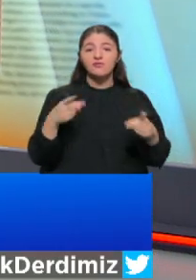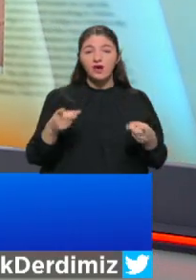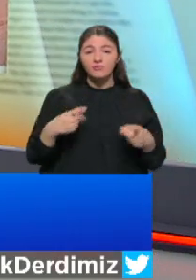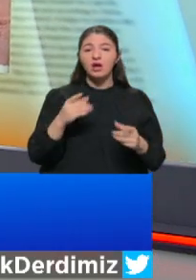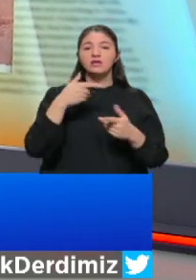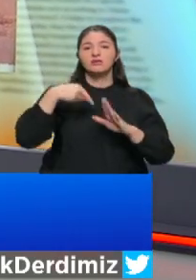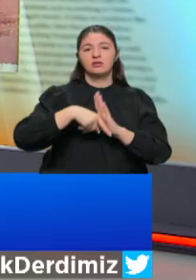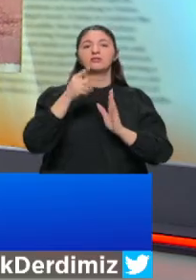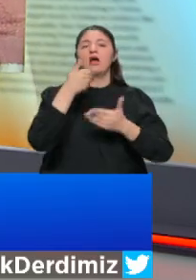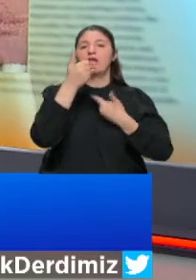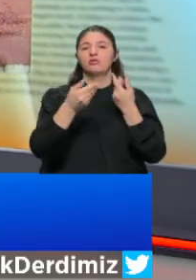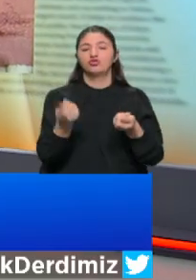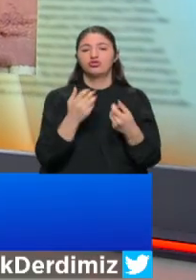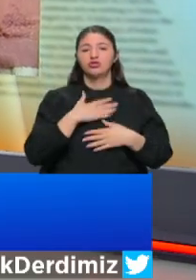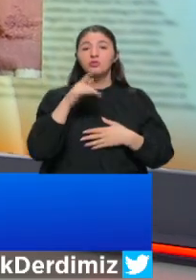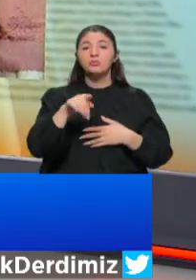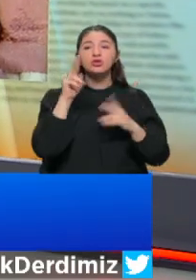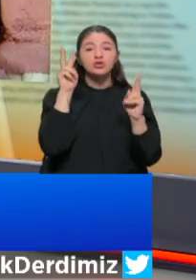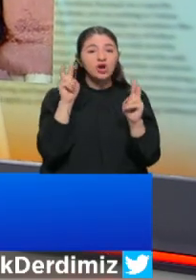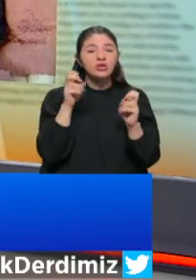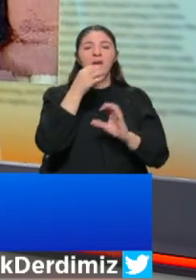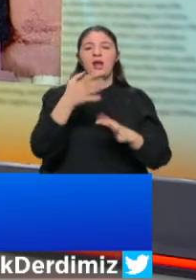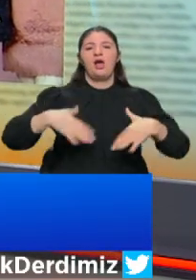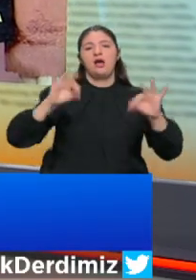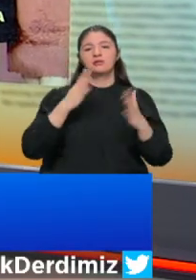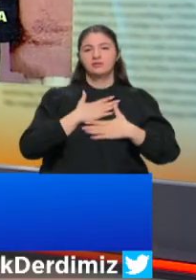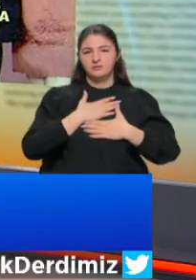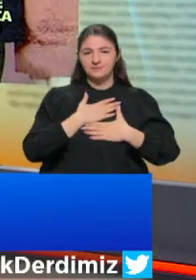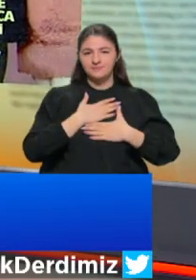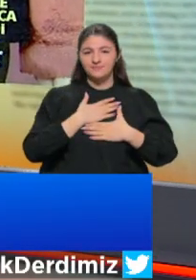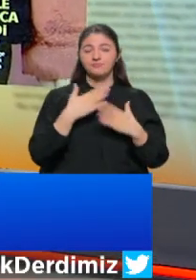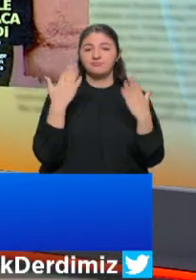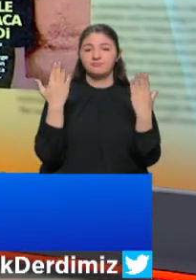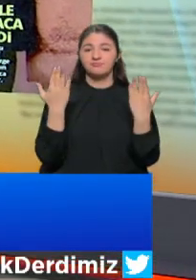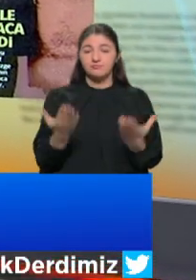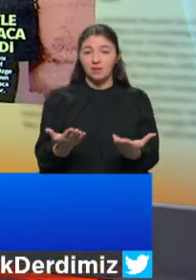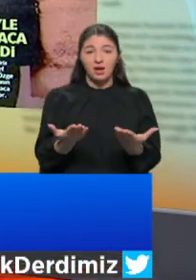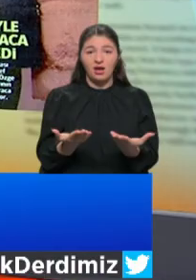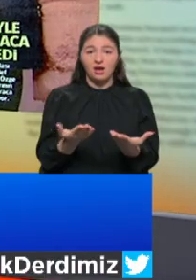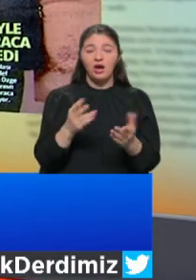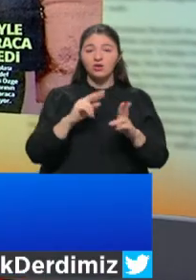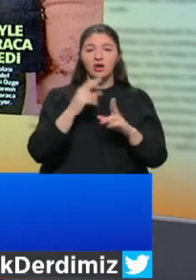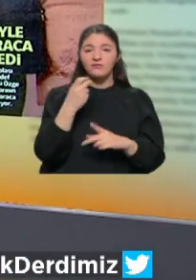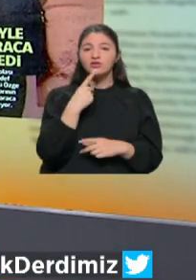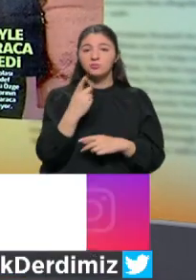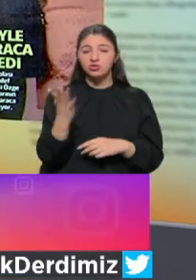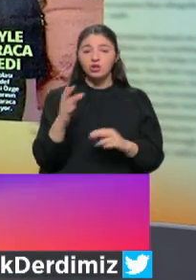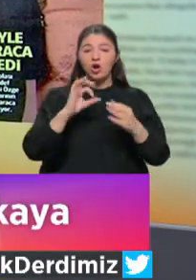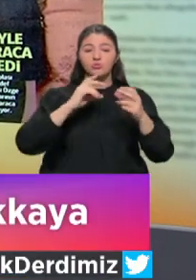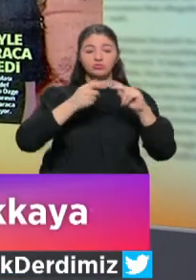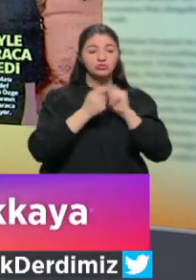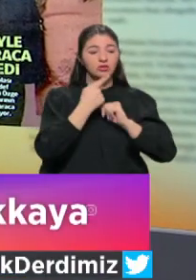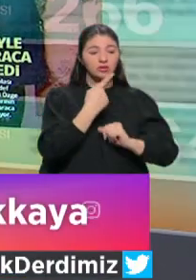sizlere anlatmaya gayret edeceğiz Biz de bu konuda haberler hazırladık kat Corona demişken